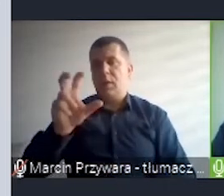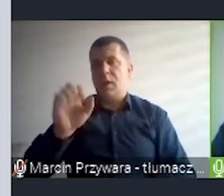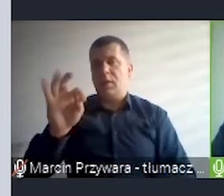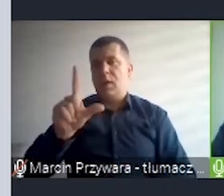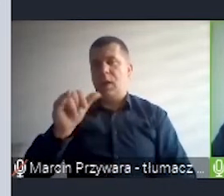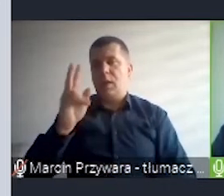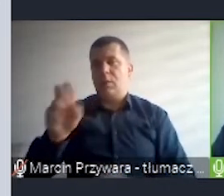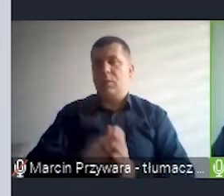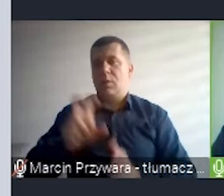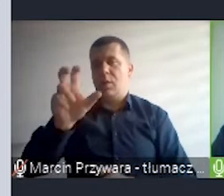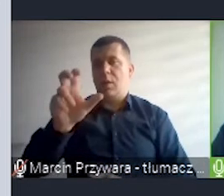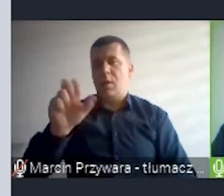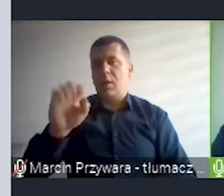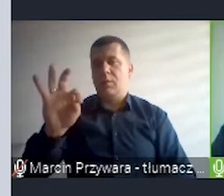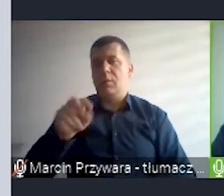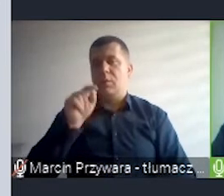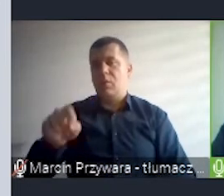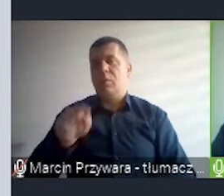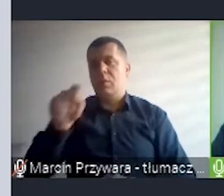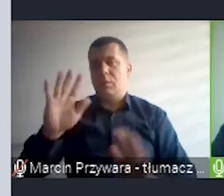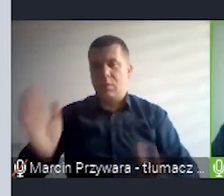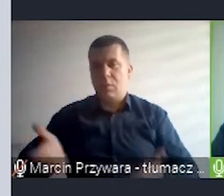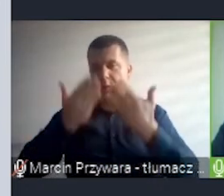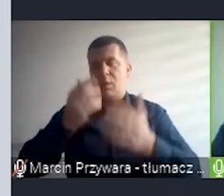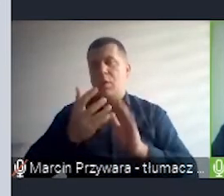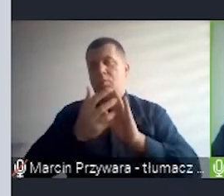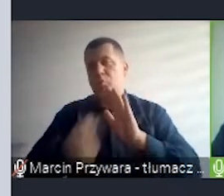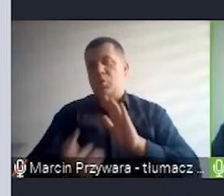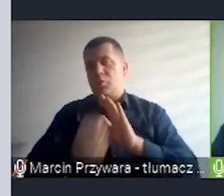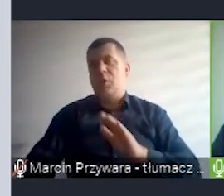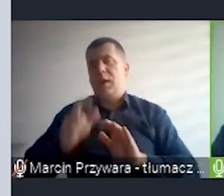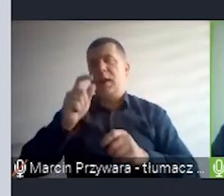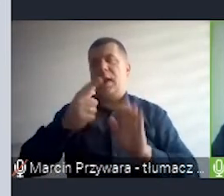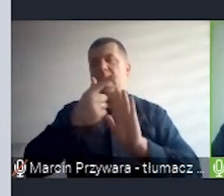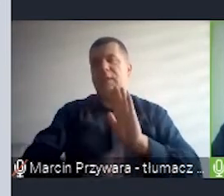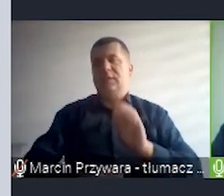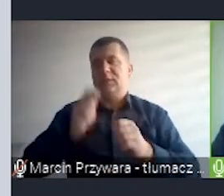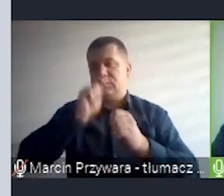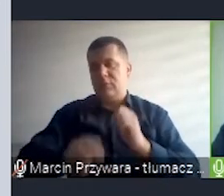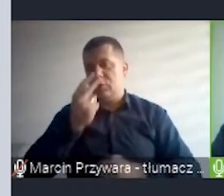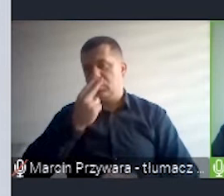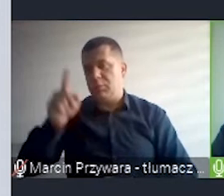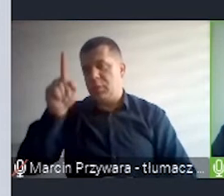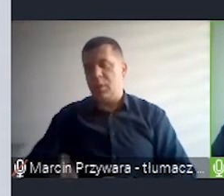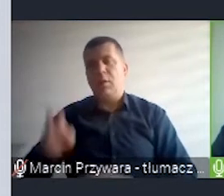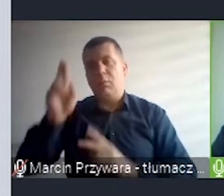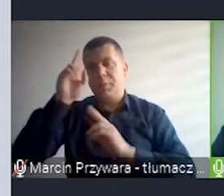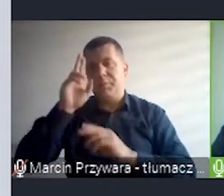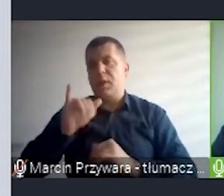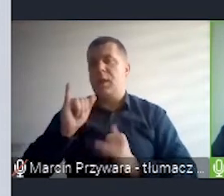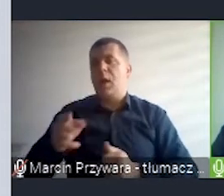do czata i spod tego linku będziecie sobie mogli pobrać tę listę sprawdzającą, żeby zobaczyć i orientować się,